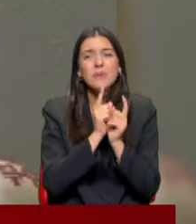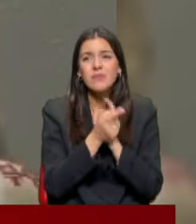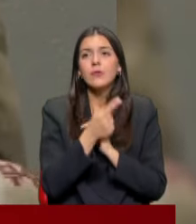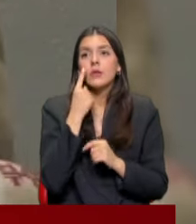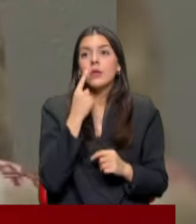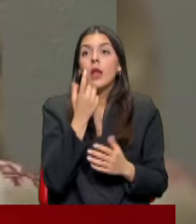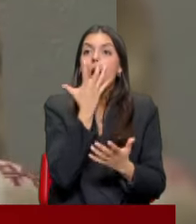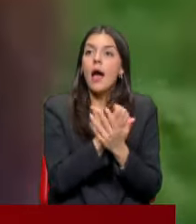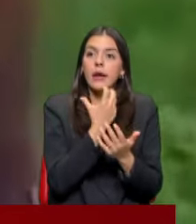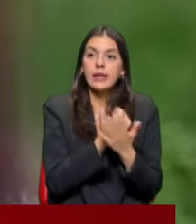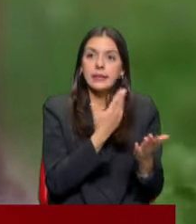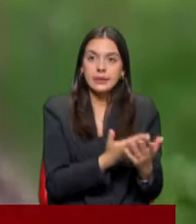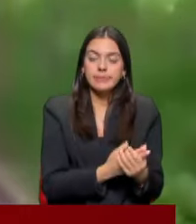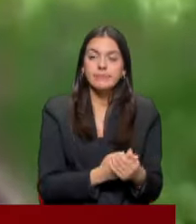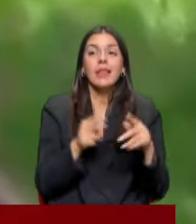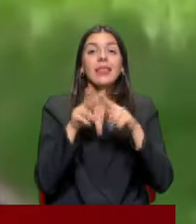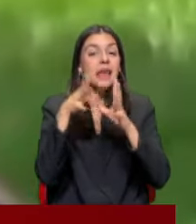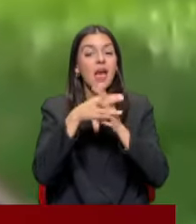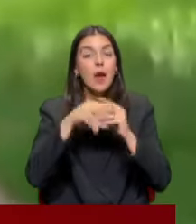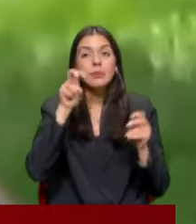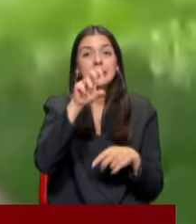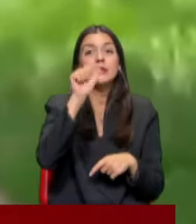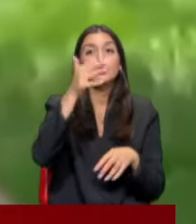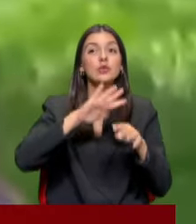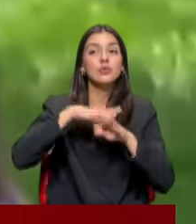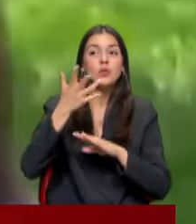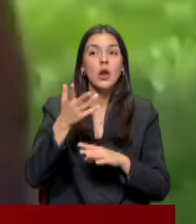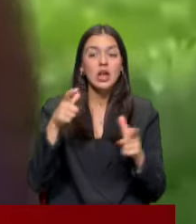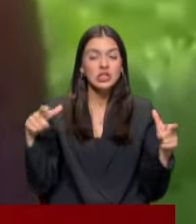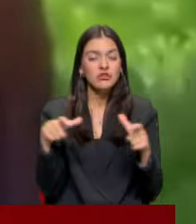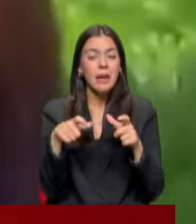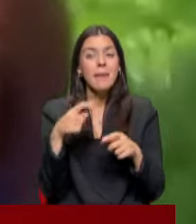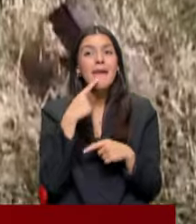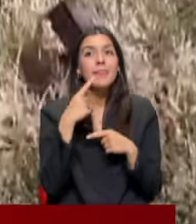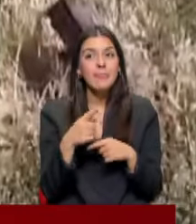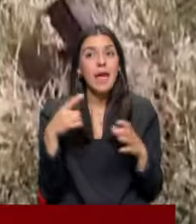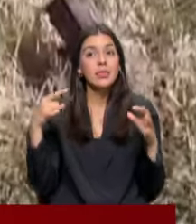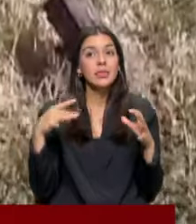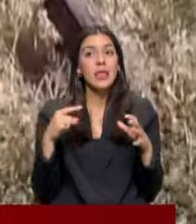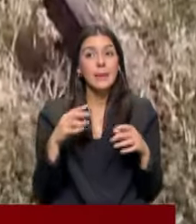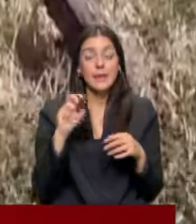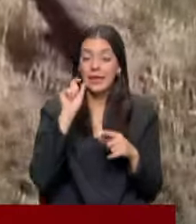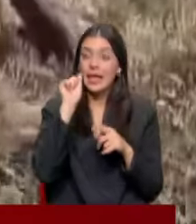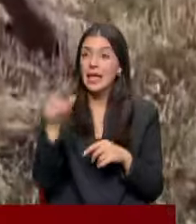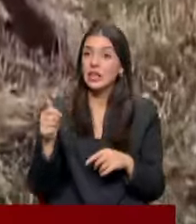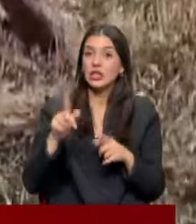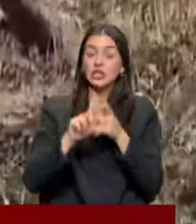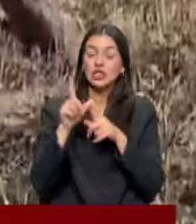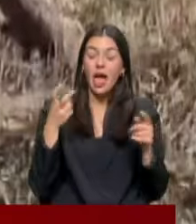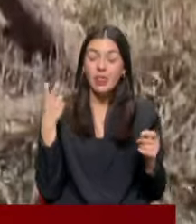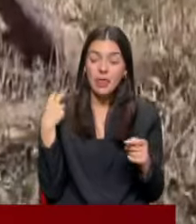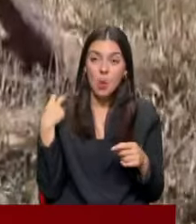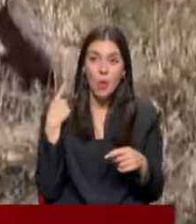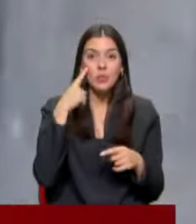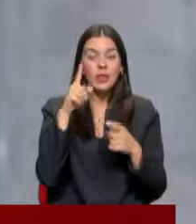şeyini kayıt altına aldık. Narin kaybolduktan 8 gün sonra çember daraldı diyen Diyarbakır İl Jandarma Komutanı